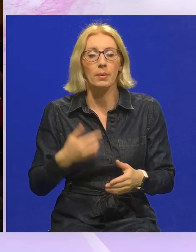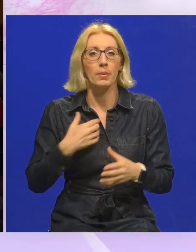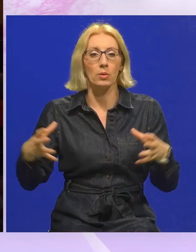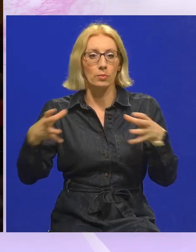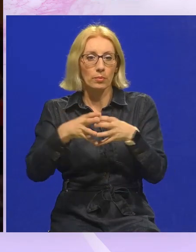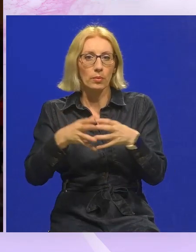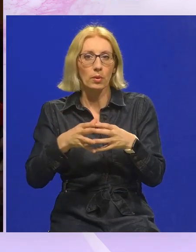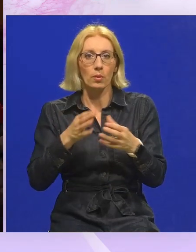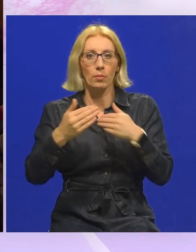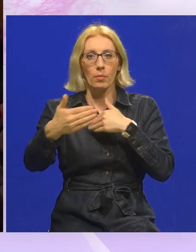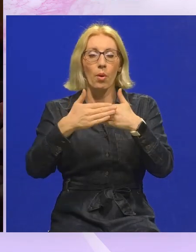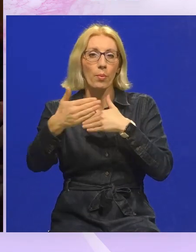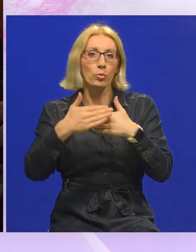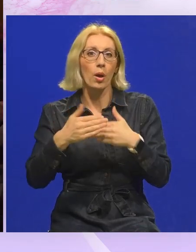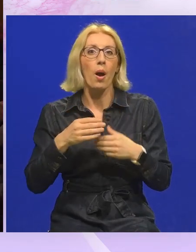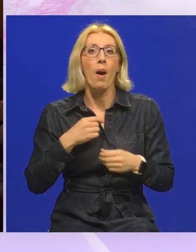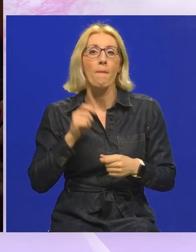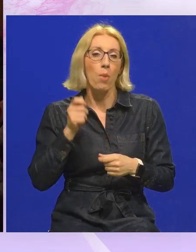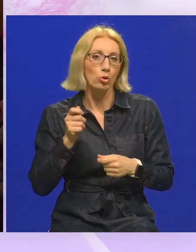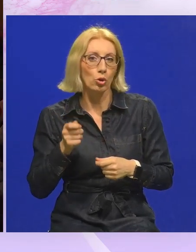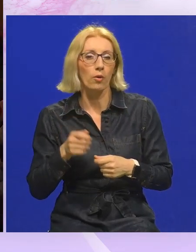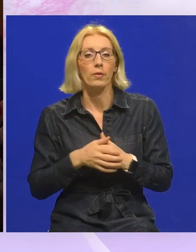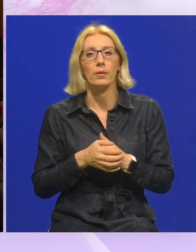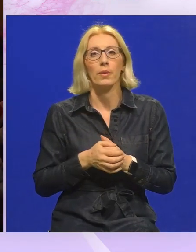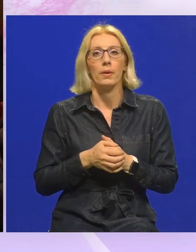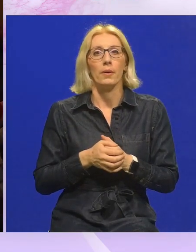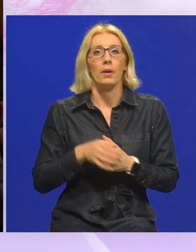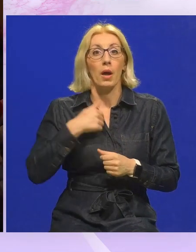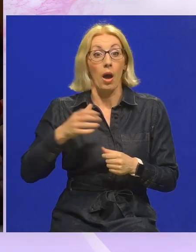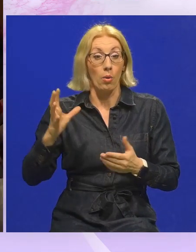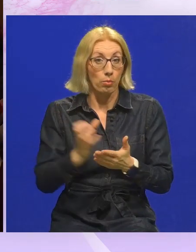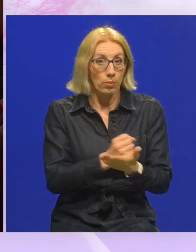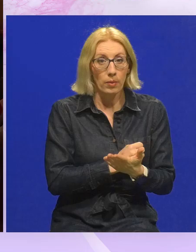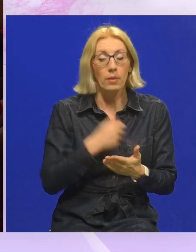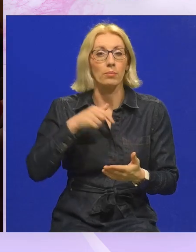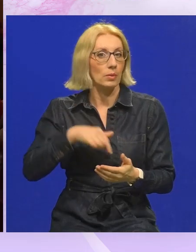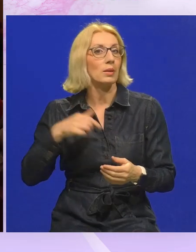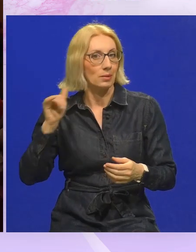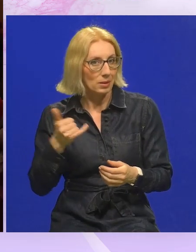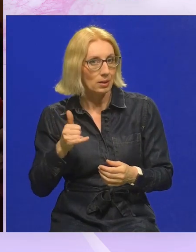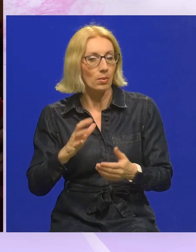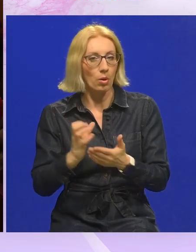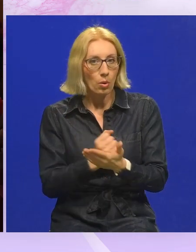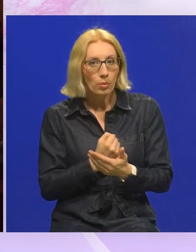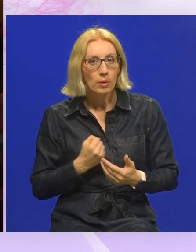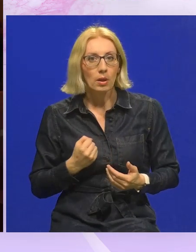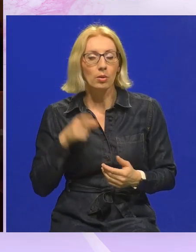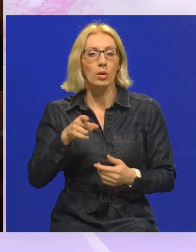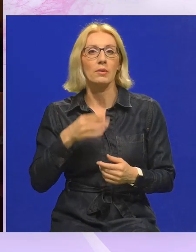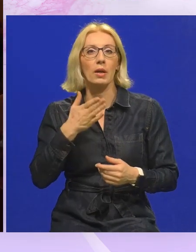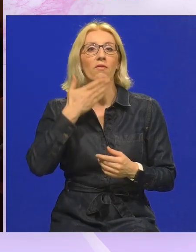naše međusobno poštivanje. I ako smo u tome uspješni, a jesmo uspješni, to je